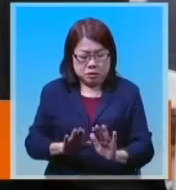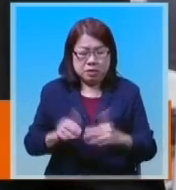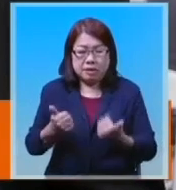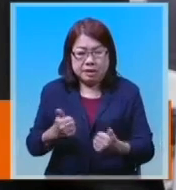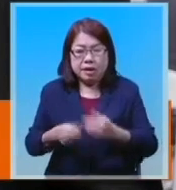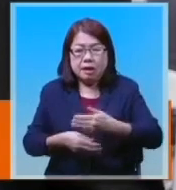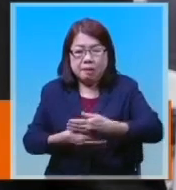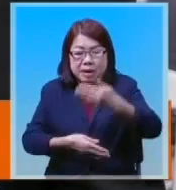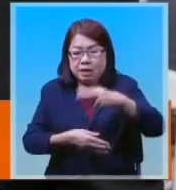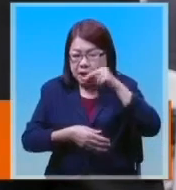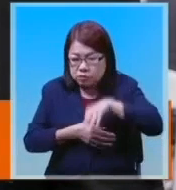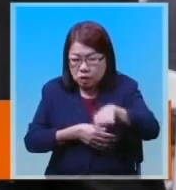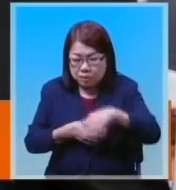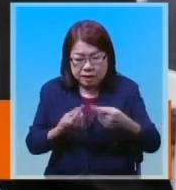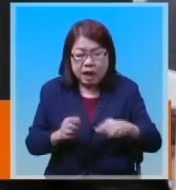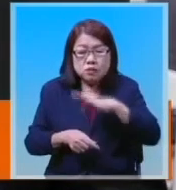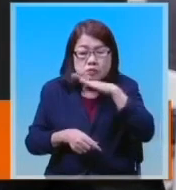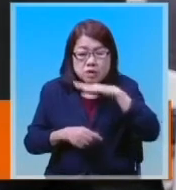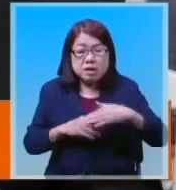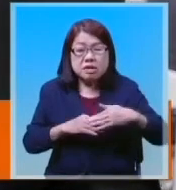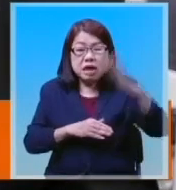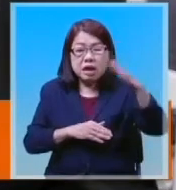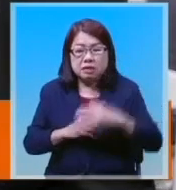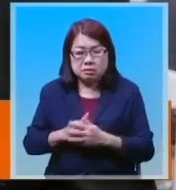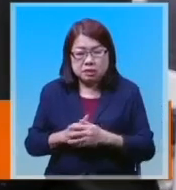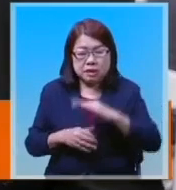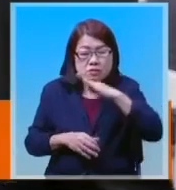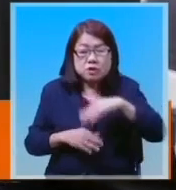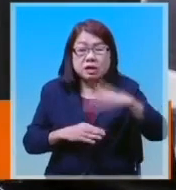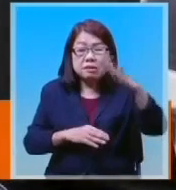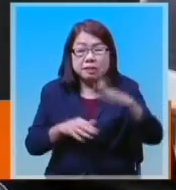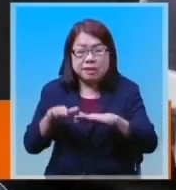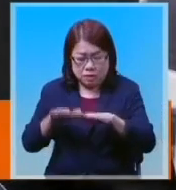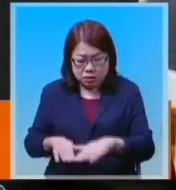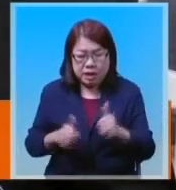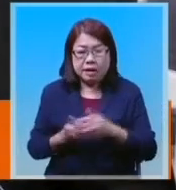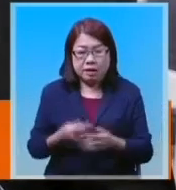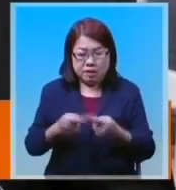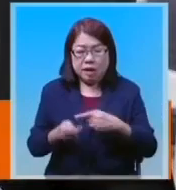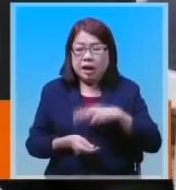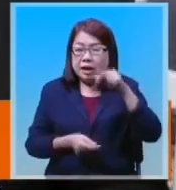ข้ามาโดยในระหว่างนั้นก็จะมีการใช้ปริมาณน้ำในคลองประปาที่เราเ